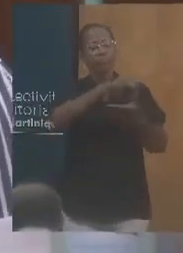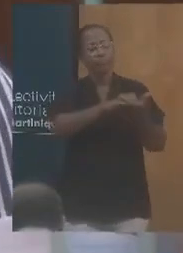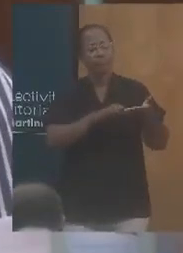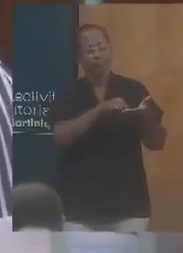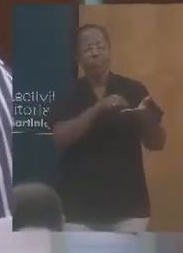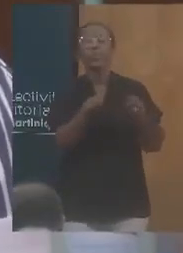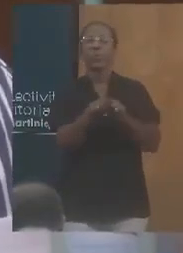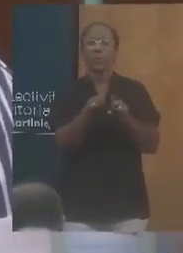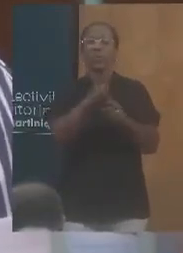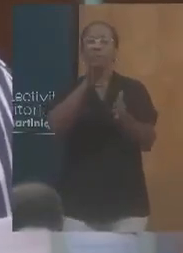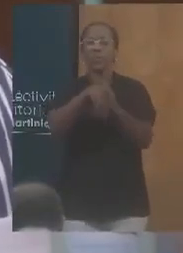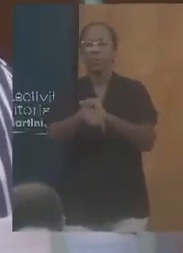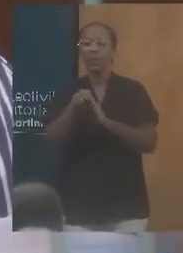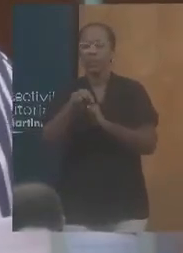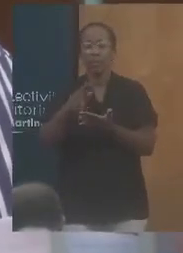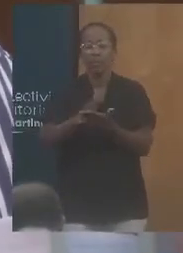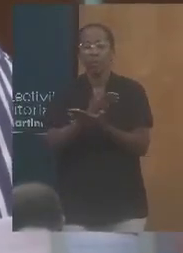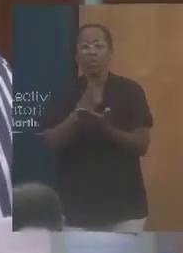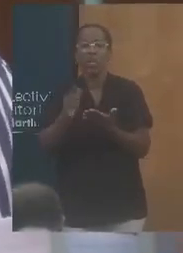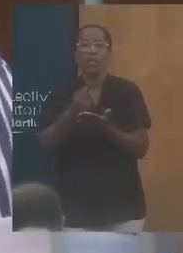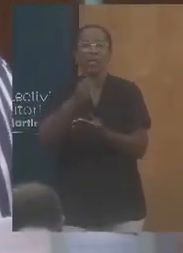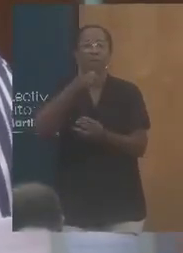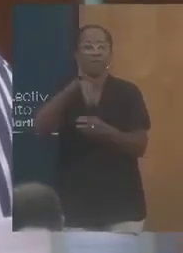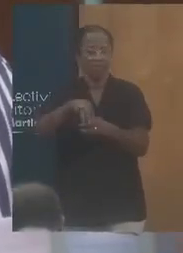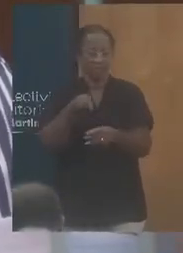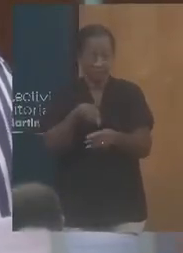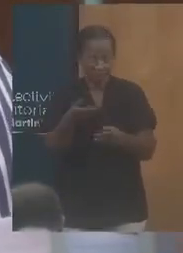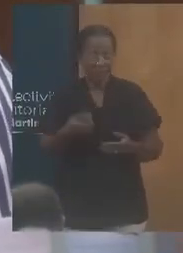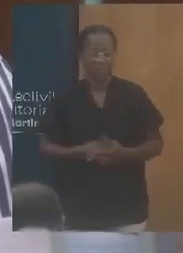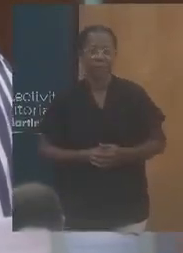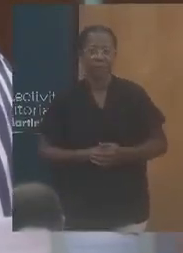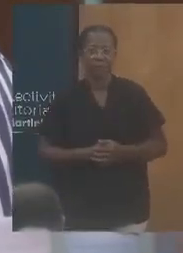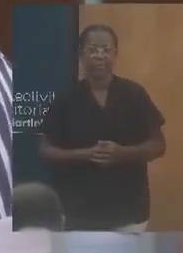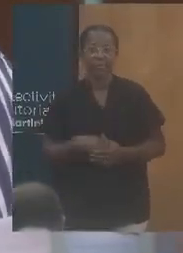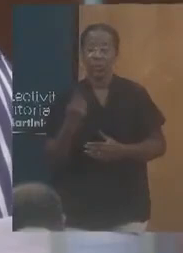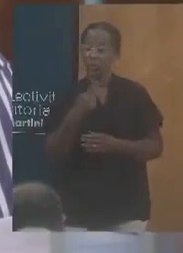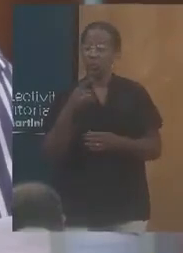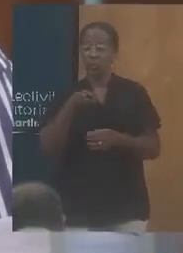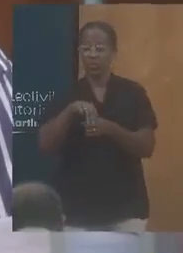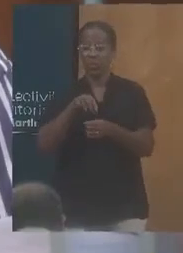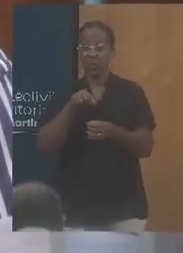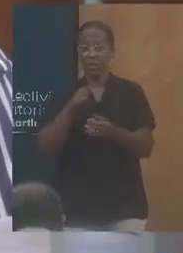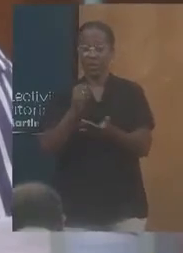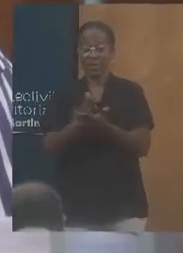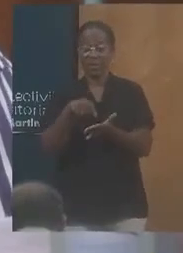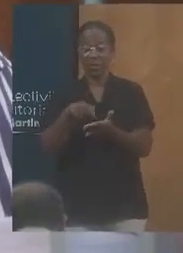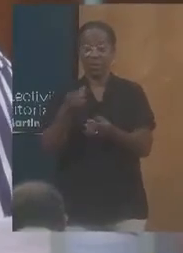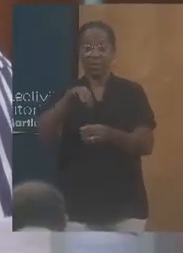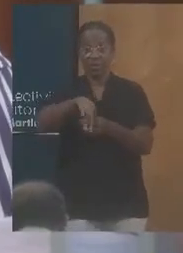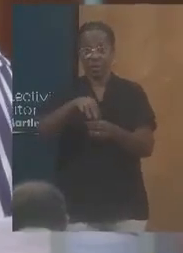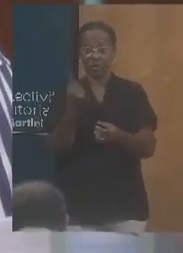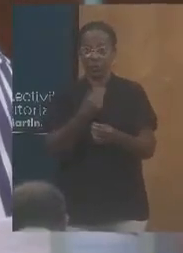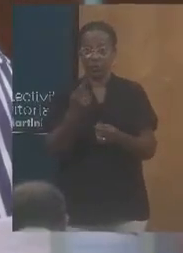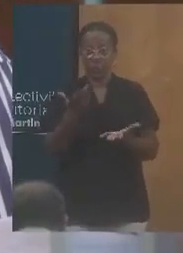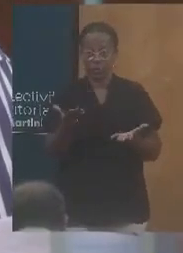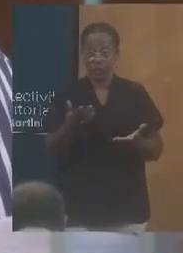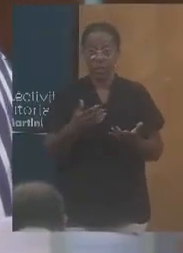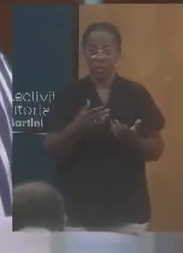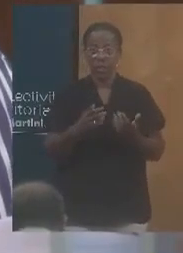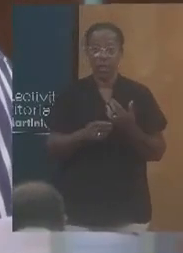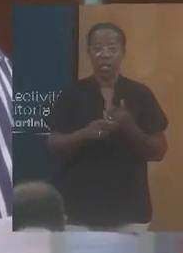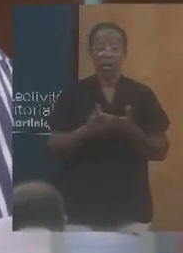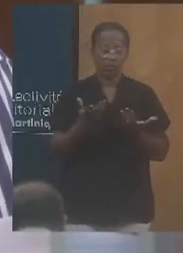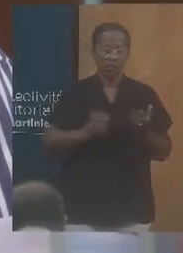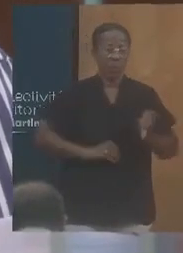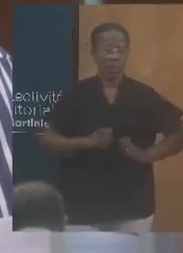surtout le projet de délibération. Parce qu'en fait, c'est toujours la délibération qu'on vote, et très peu de collègues parlent de la